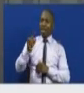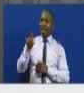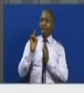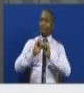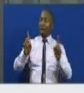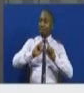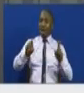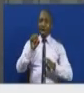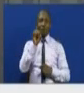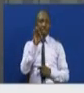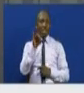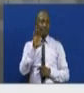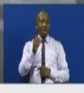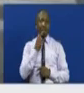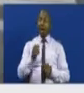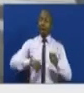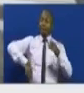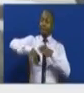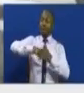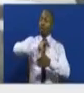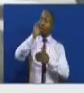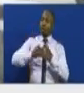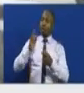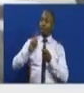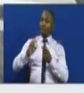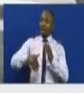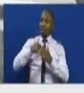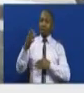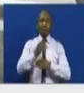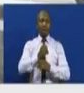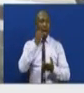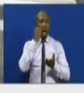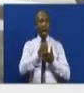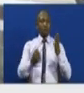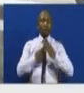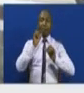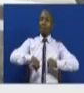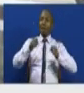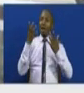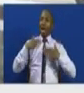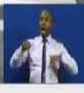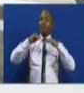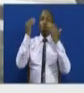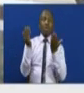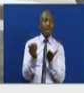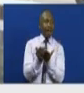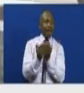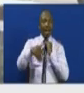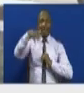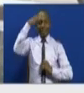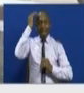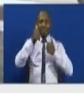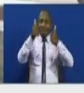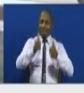FIFA wanasema soka litarejea tena baada ya kupata amri kutoka kwa mamlaka za afya duniani na serikali zitakapotangaza kwamba